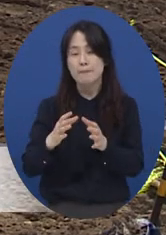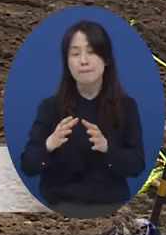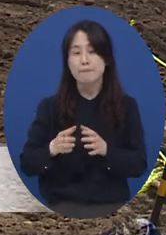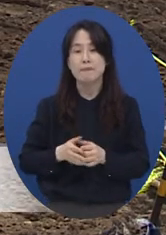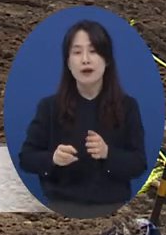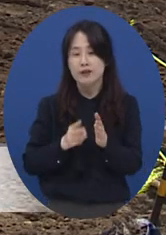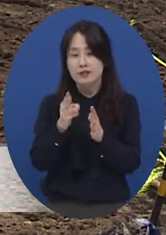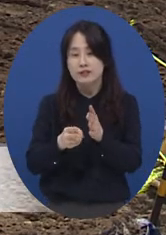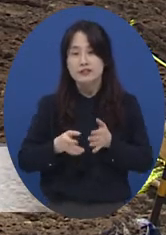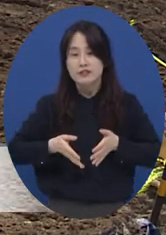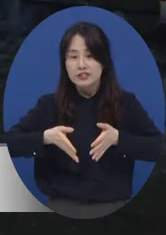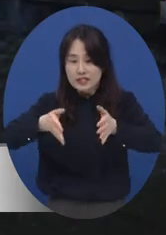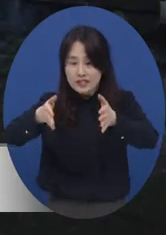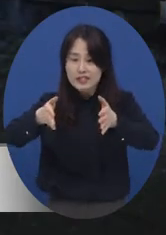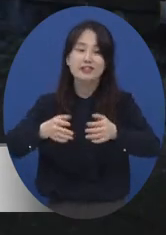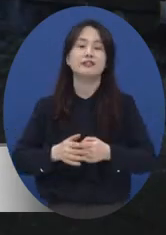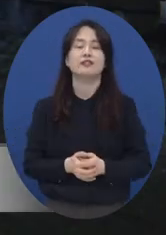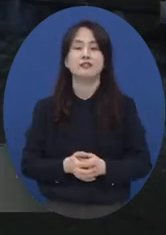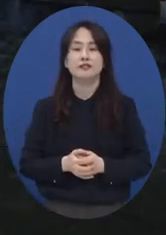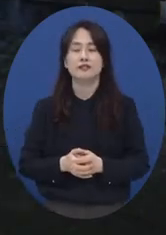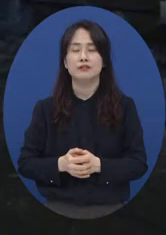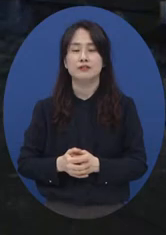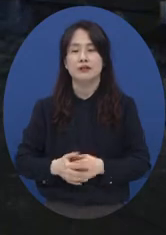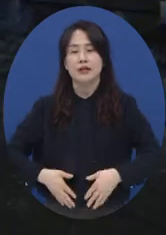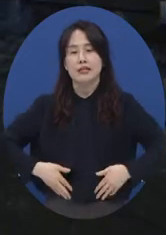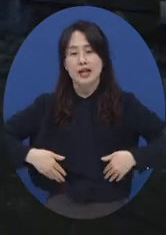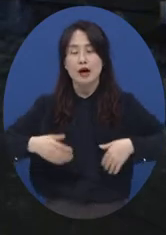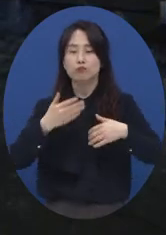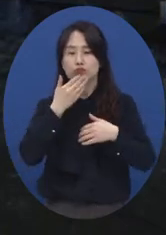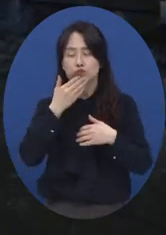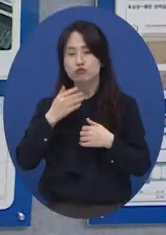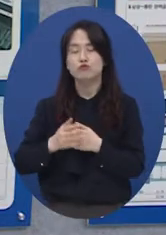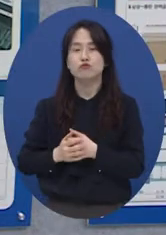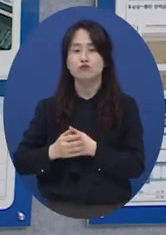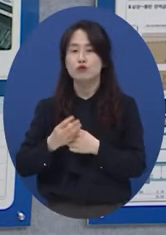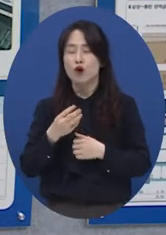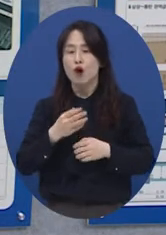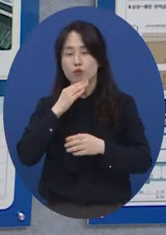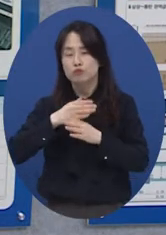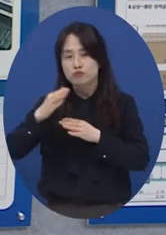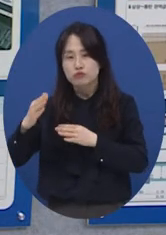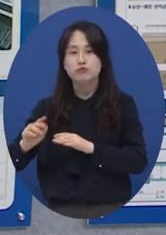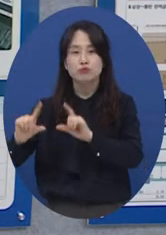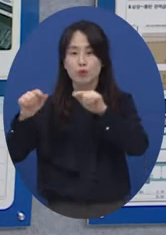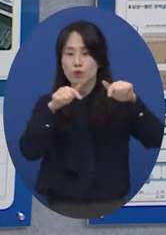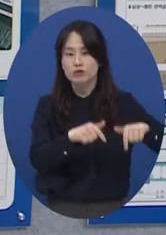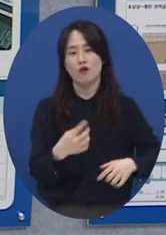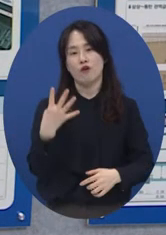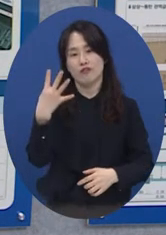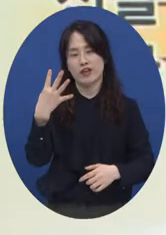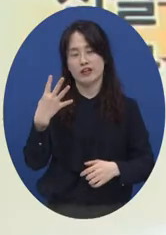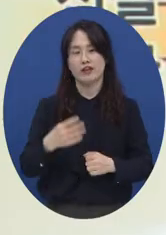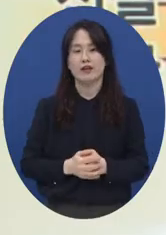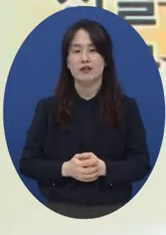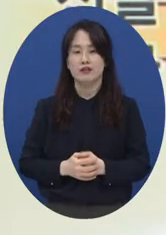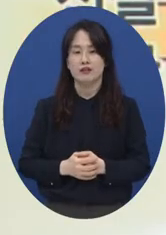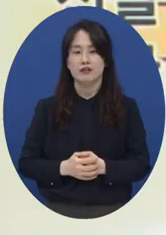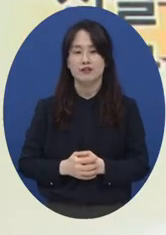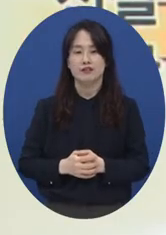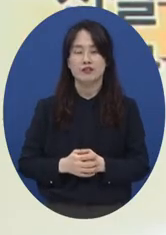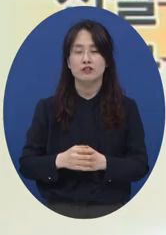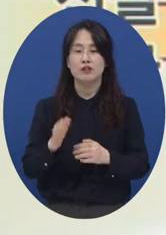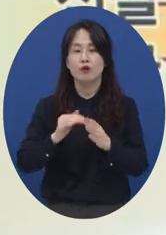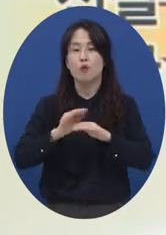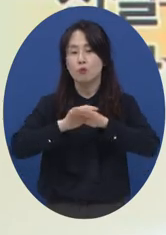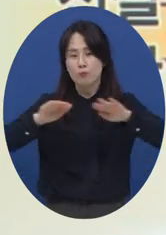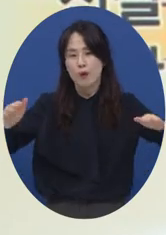주요 거점을 연결하는 수도권 광역 급행철도 노선이 총 4개로 늘면서 경기도는 남북은 물론 동서를